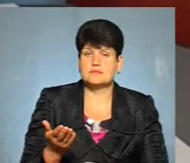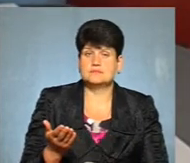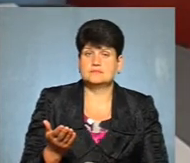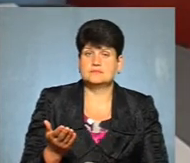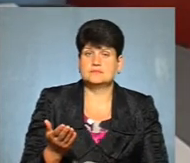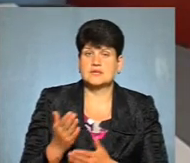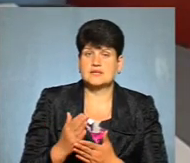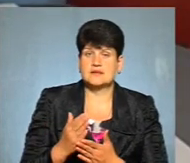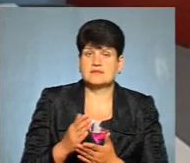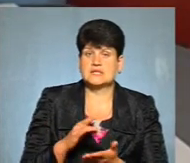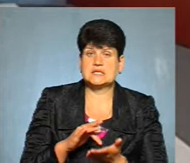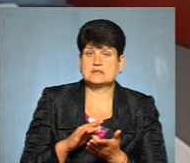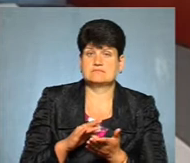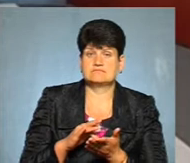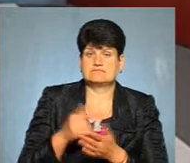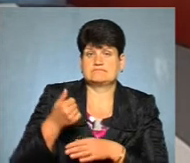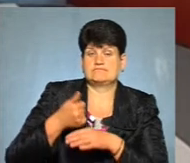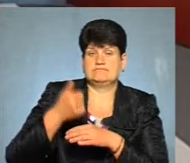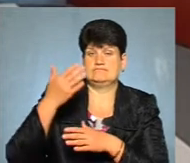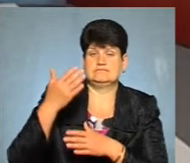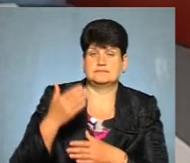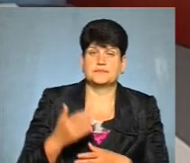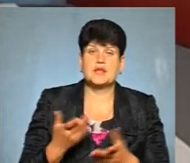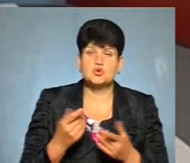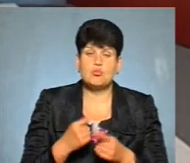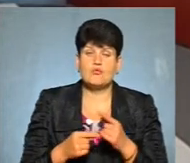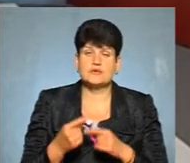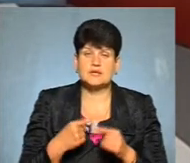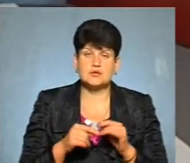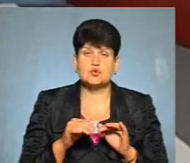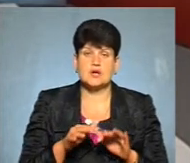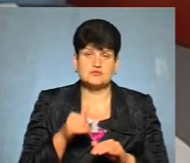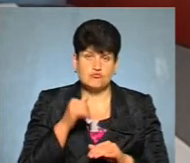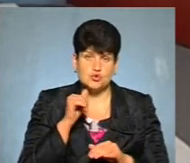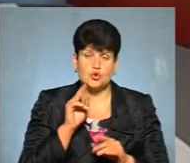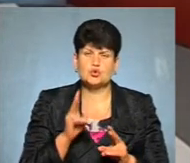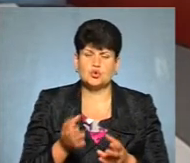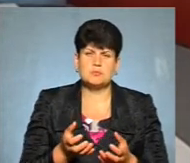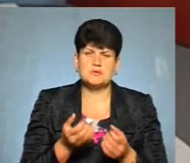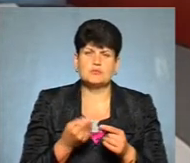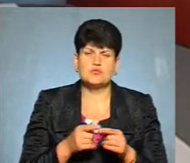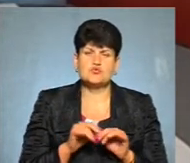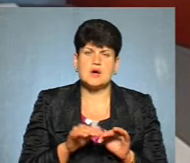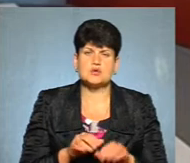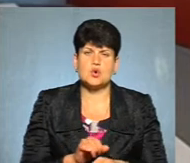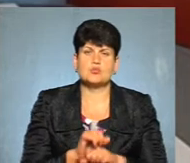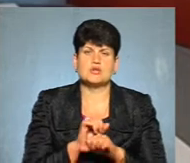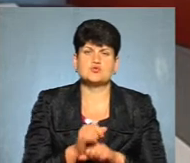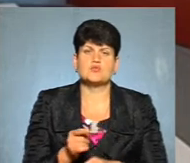йде від якогось центру. Якщо повертатися до акції вчорашньої, хто підтримав цю акцію протесту в